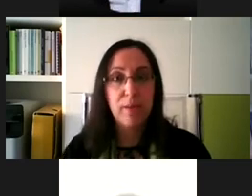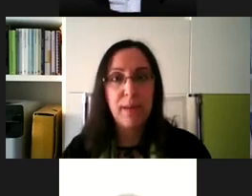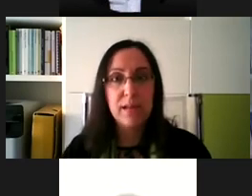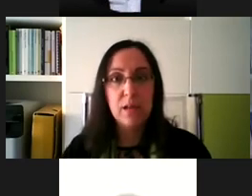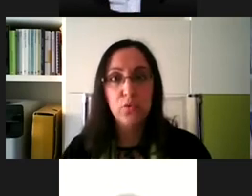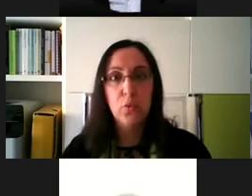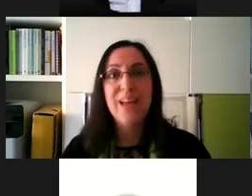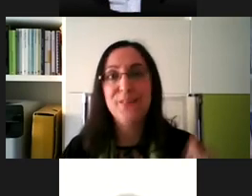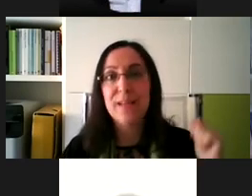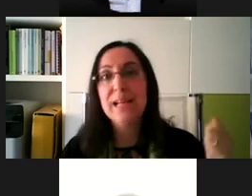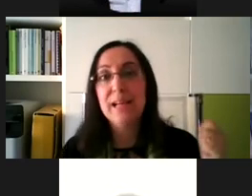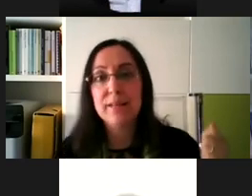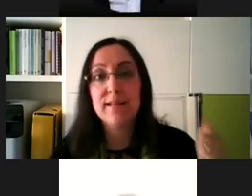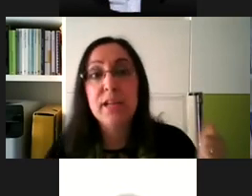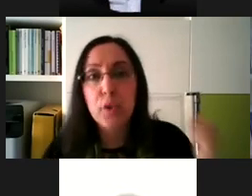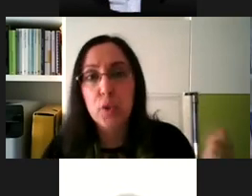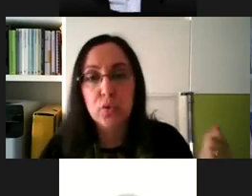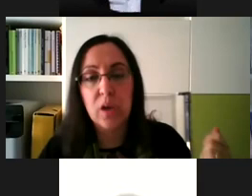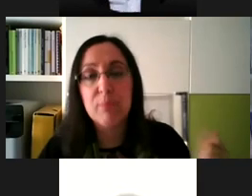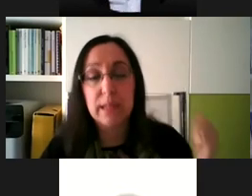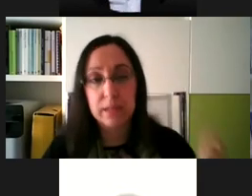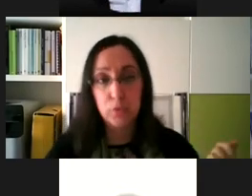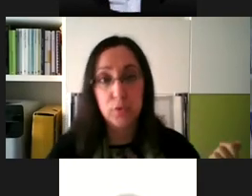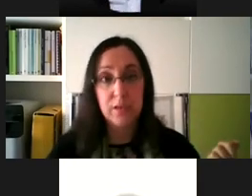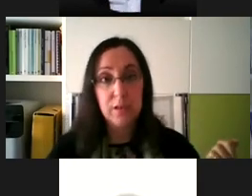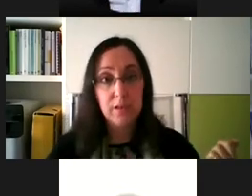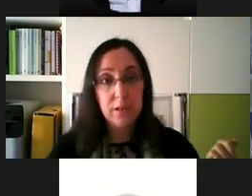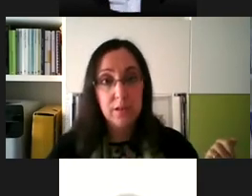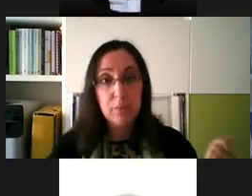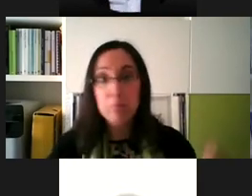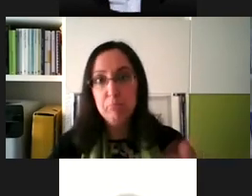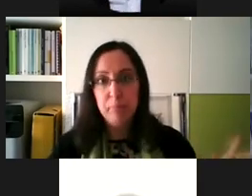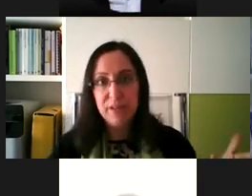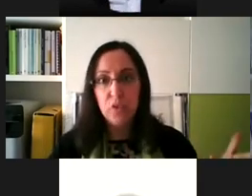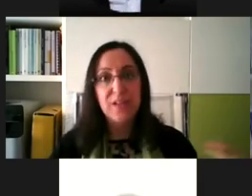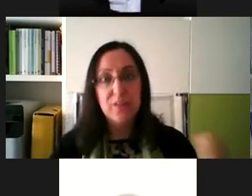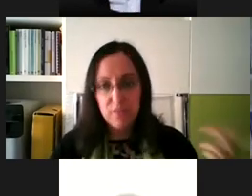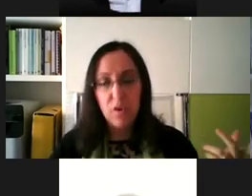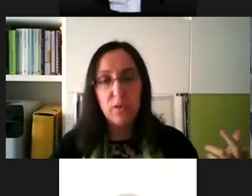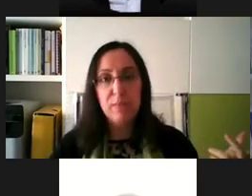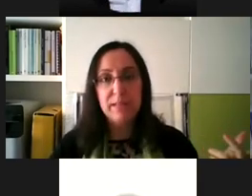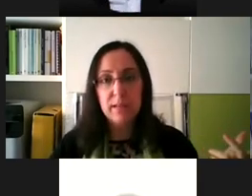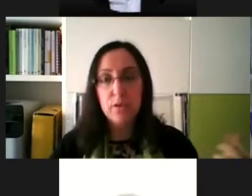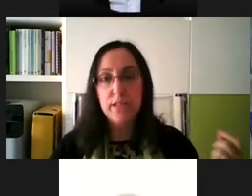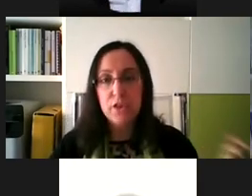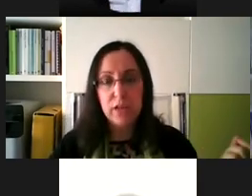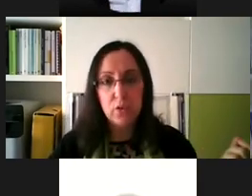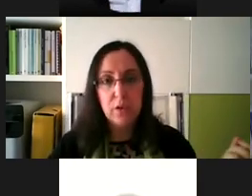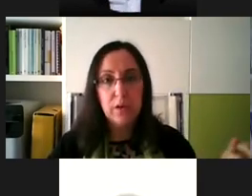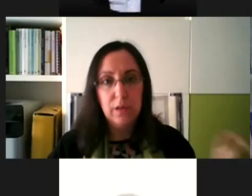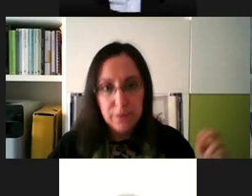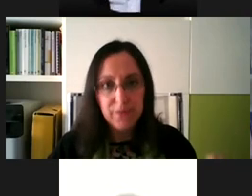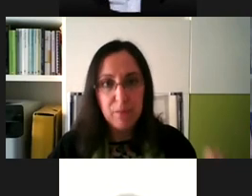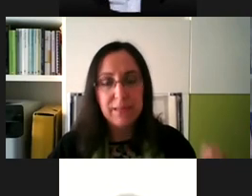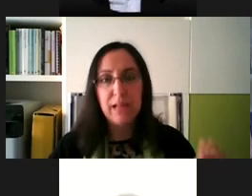una famosa campagna sul estrae il cartellino rosso al maltrattatore persone che si rivolgono al maltrattatore dicendo